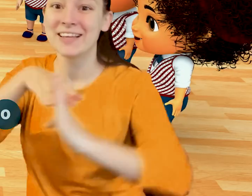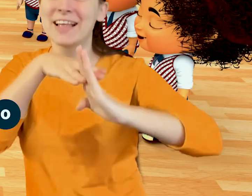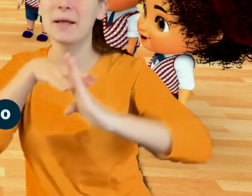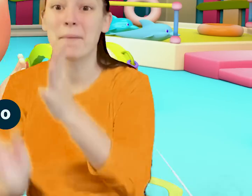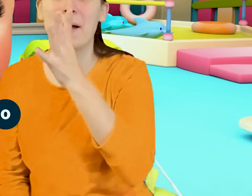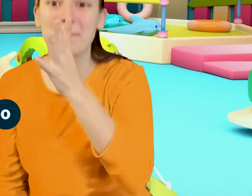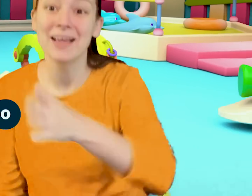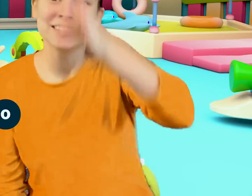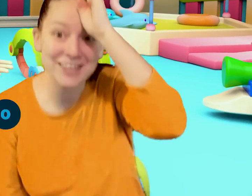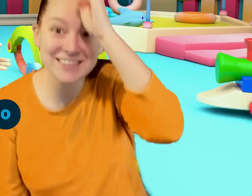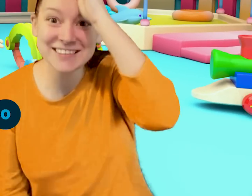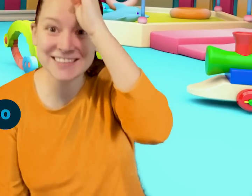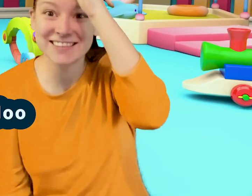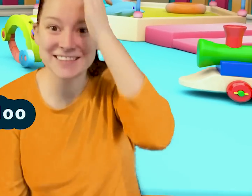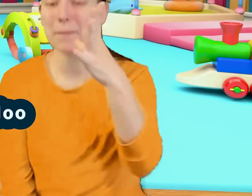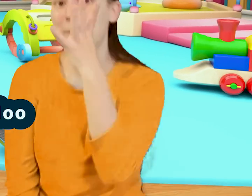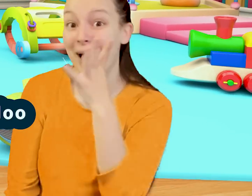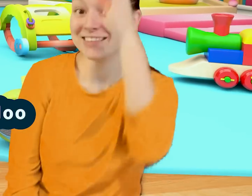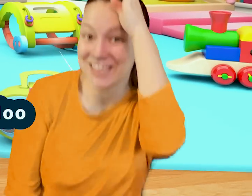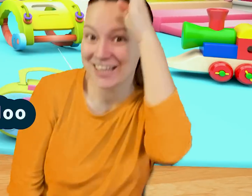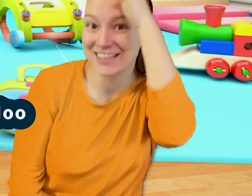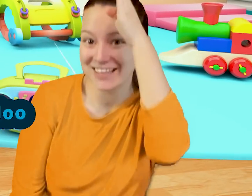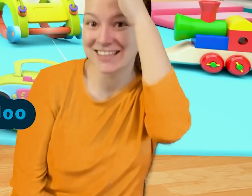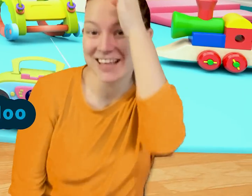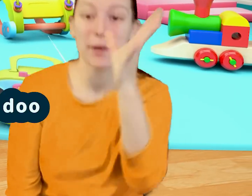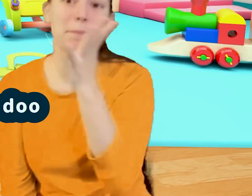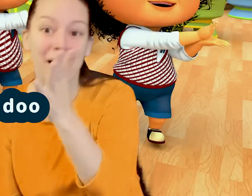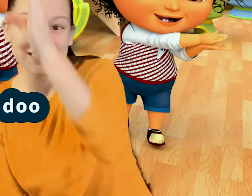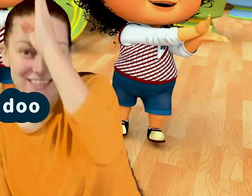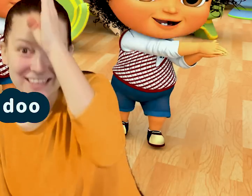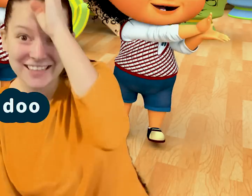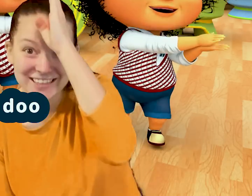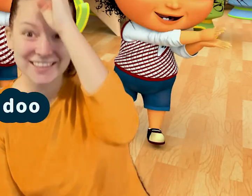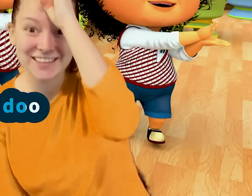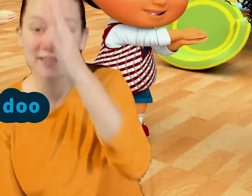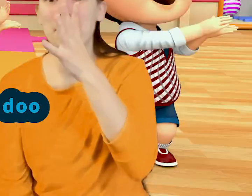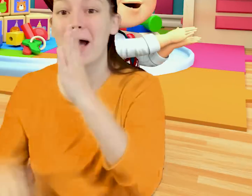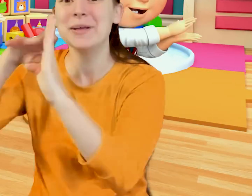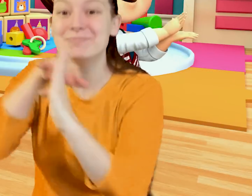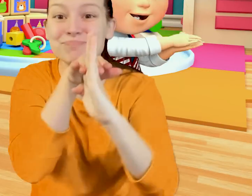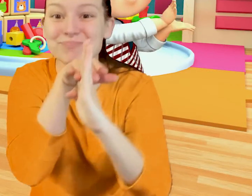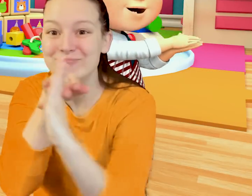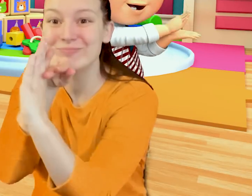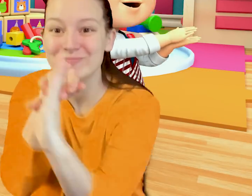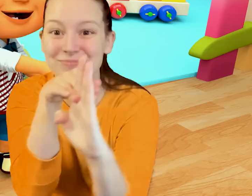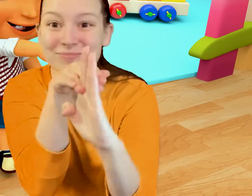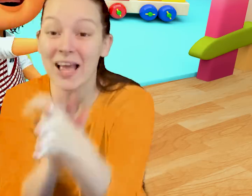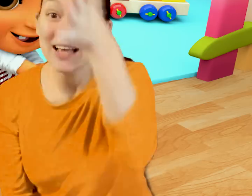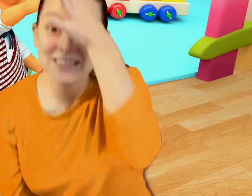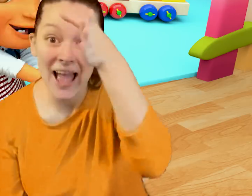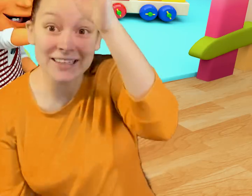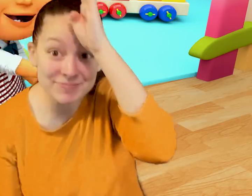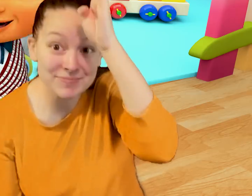shark mommy shark doo doo doo doo doo doo mommy shark doo doo doo doo doo doo mommy shark doo doo doo doo doo doo mommy shark